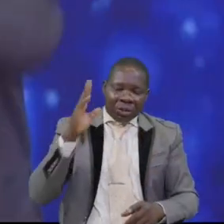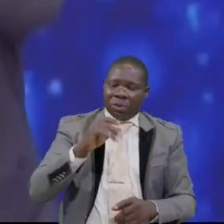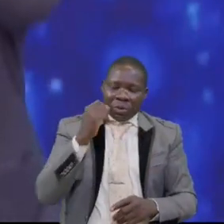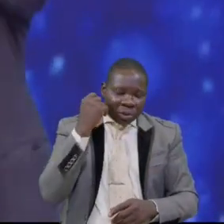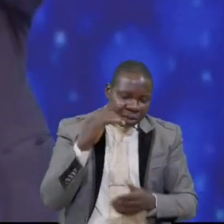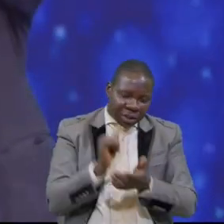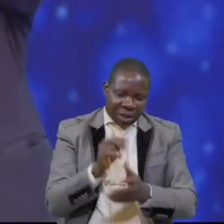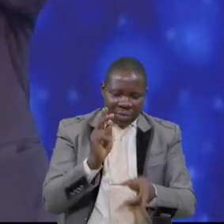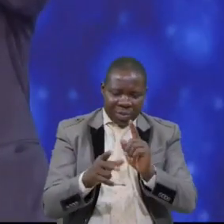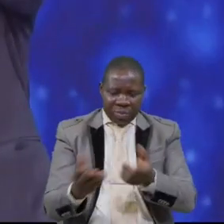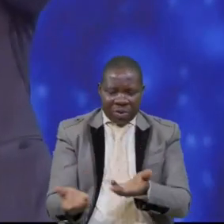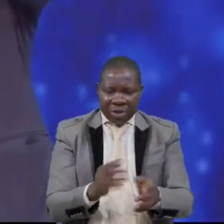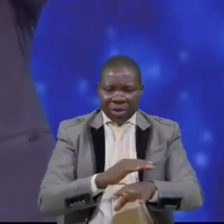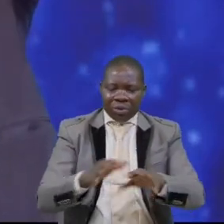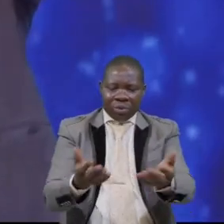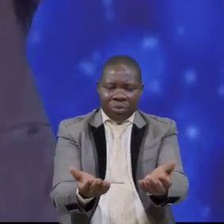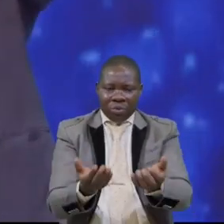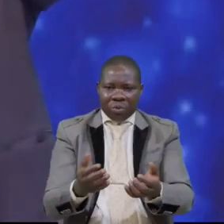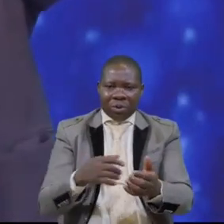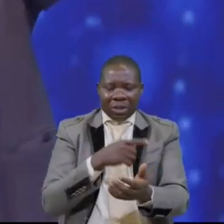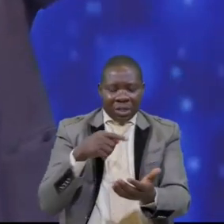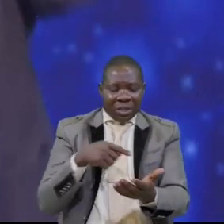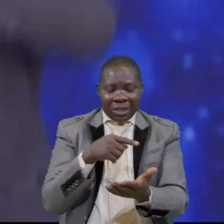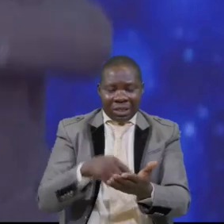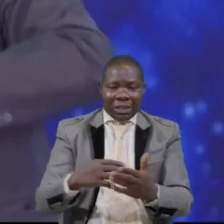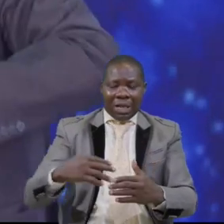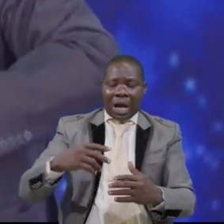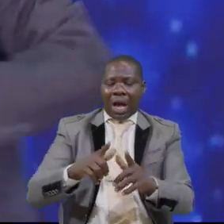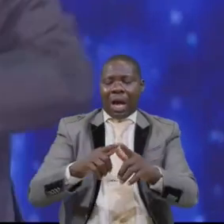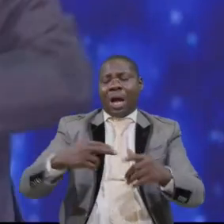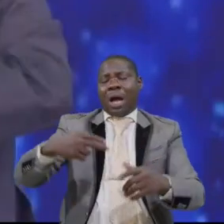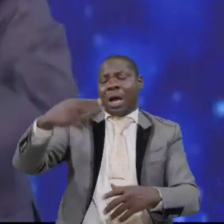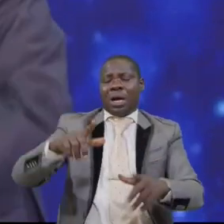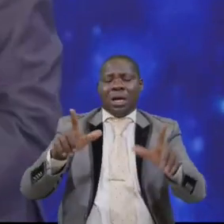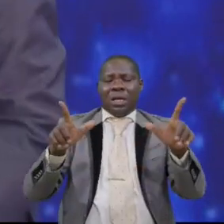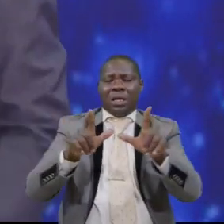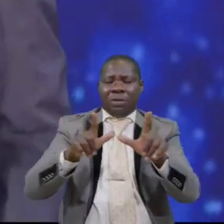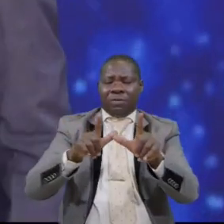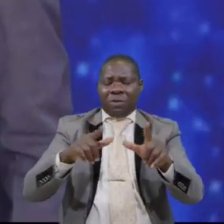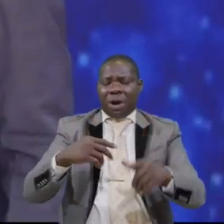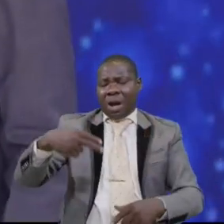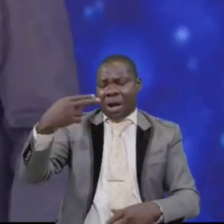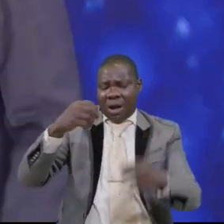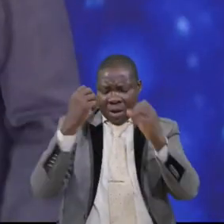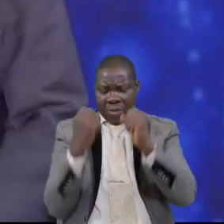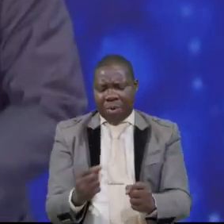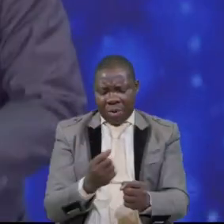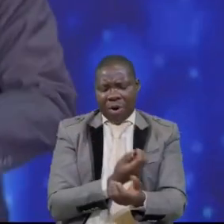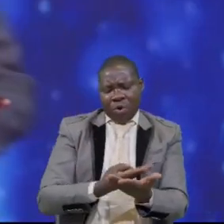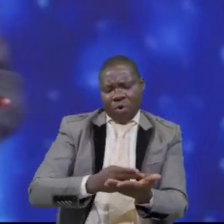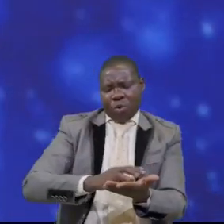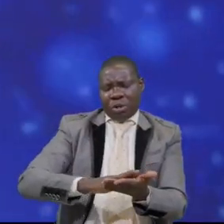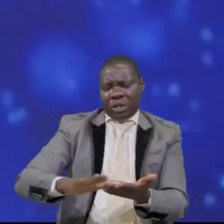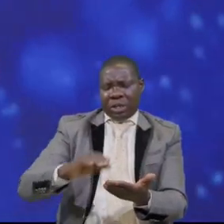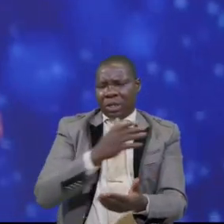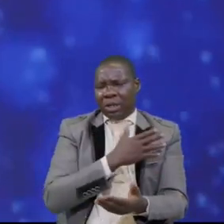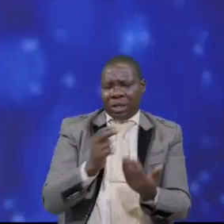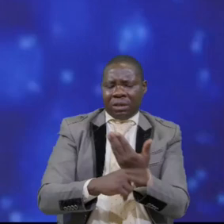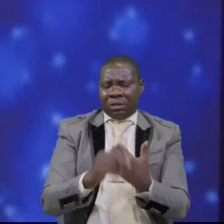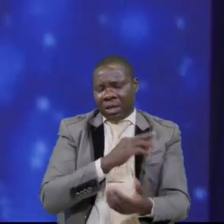là, ils ne veulent pas ce haut niveau, cette sainteté de haut niveau là. Et maintenant, les lions